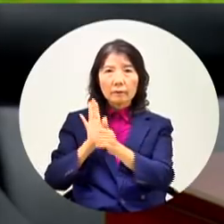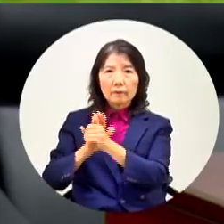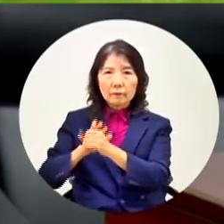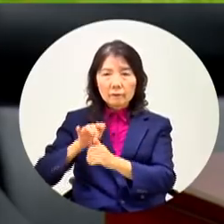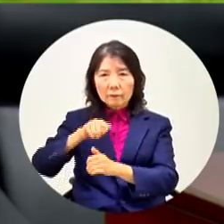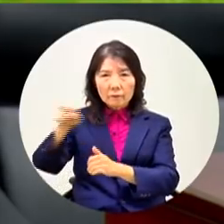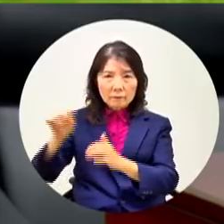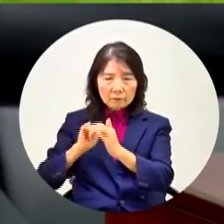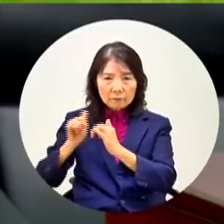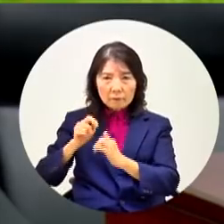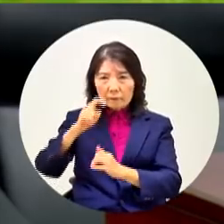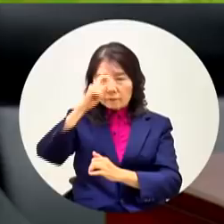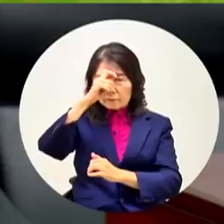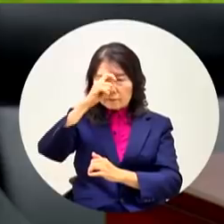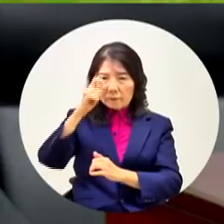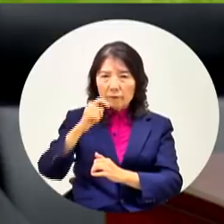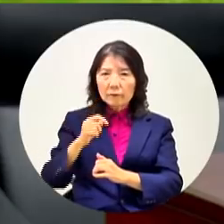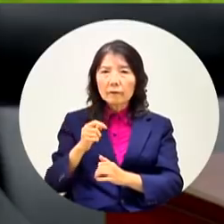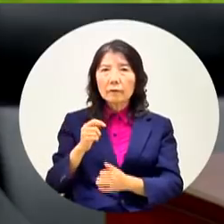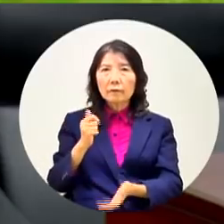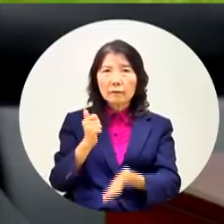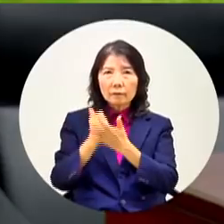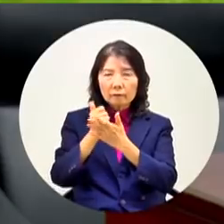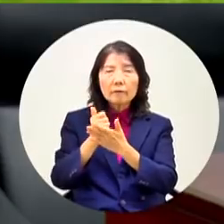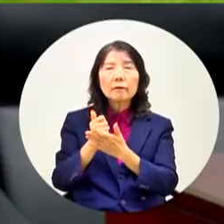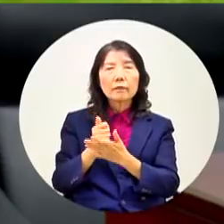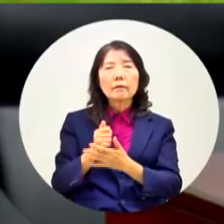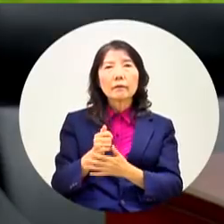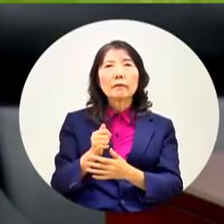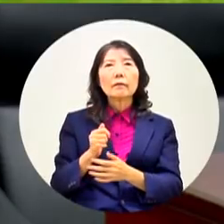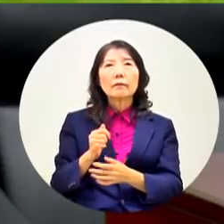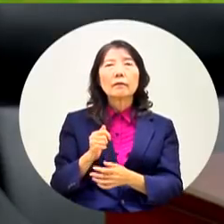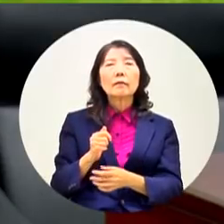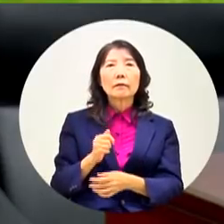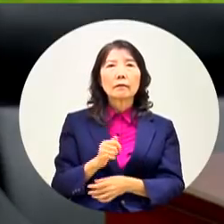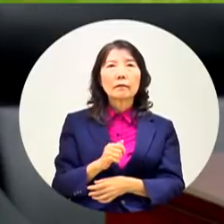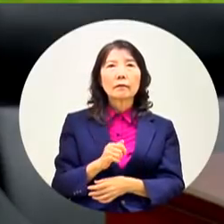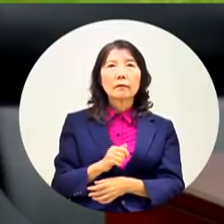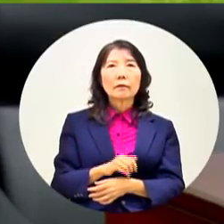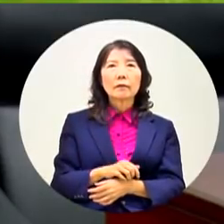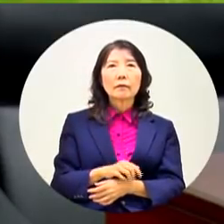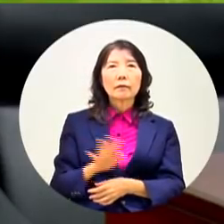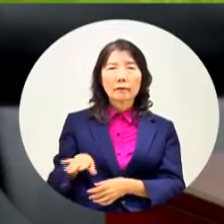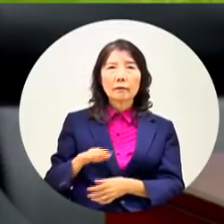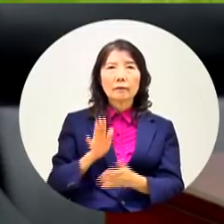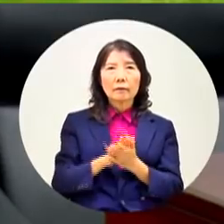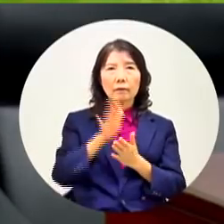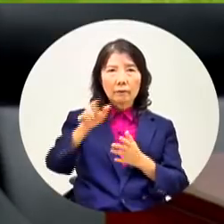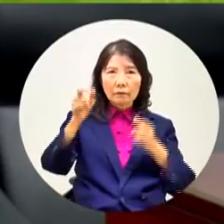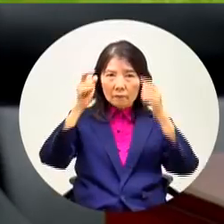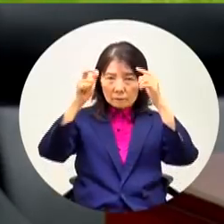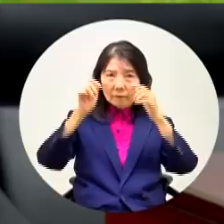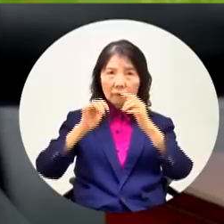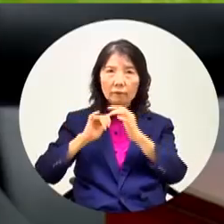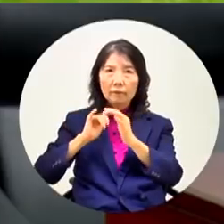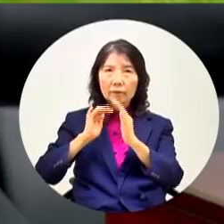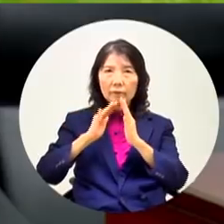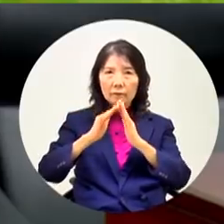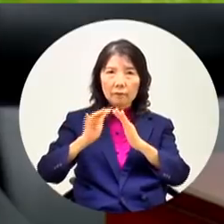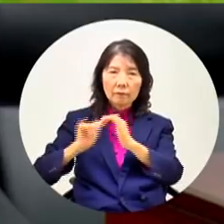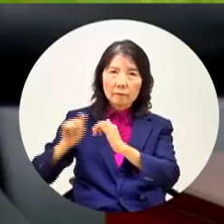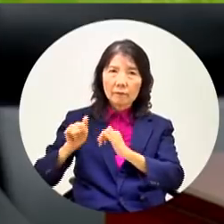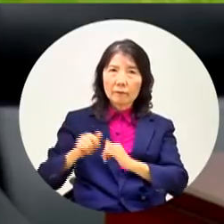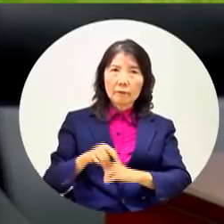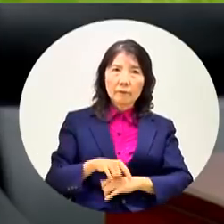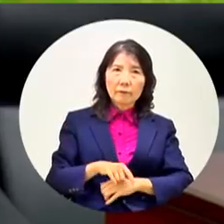期待得到那一种的肯定，未来。要哪教咱的高雄市民朋友，互咱锻炼到会使